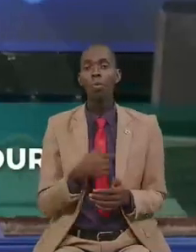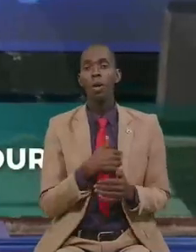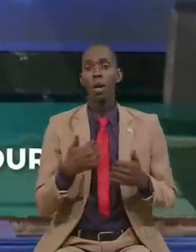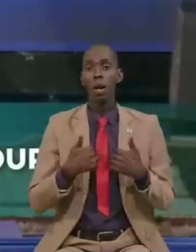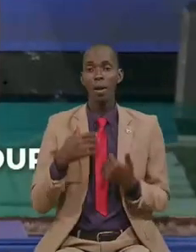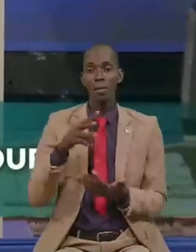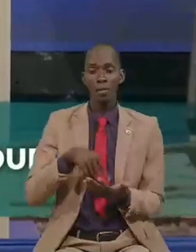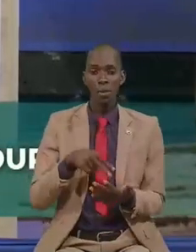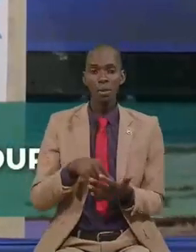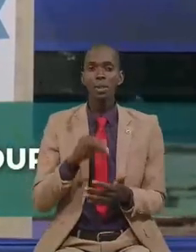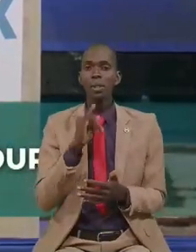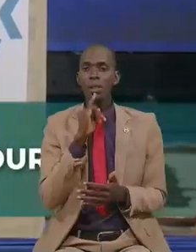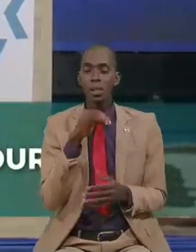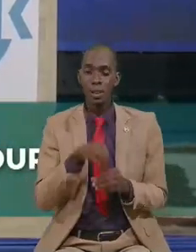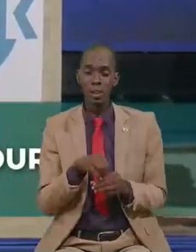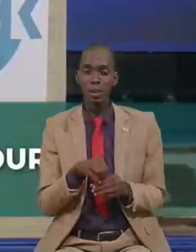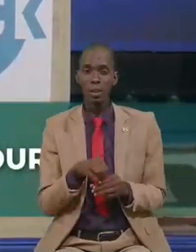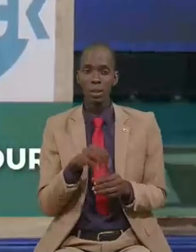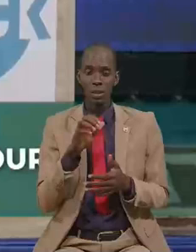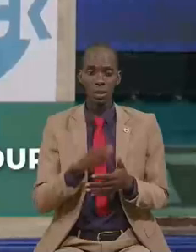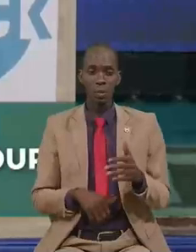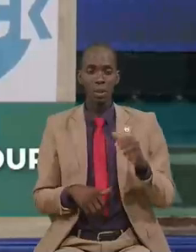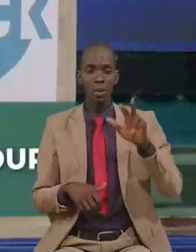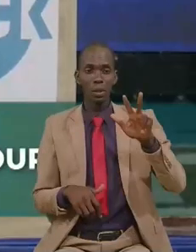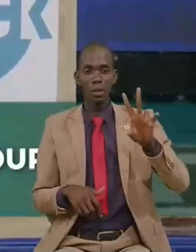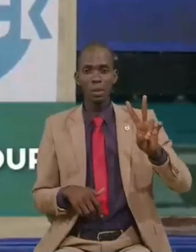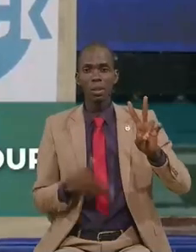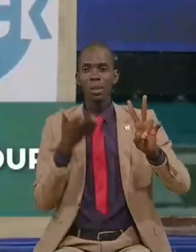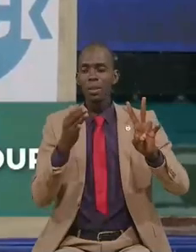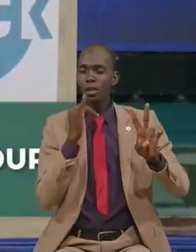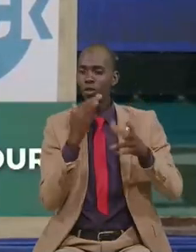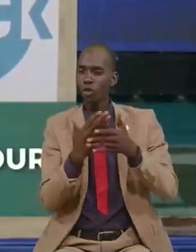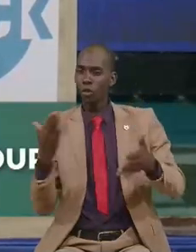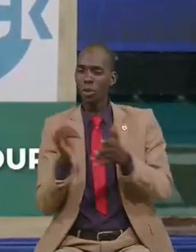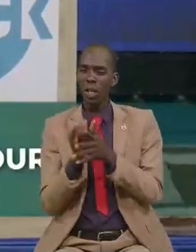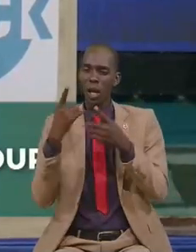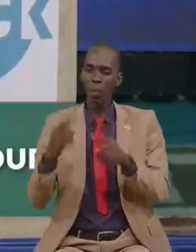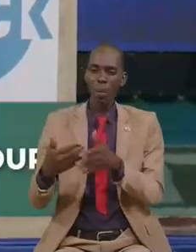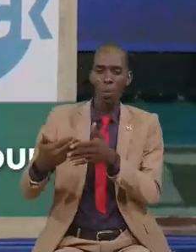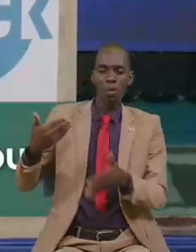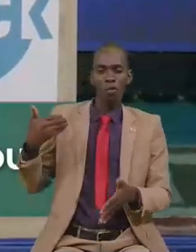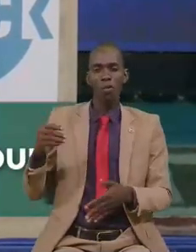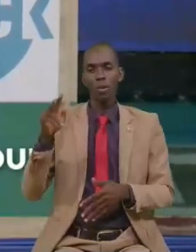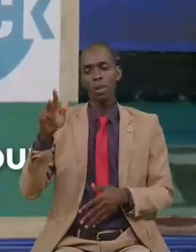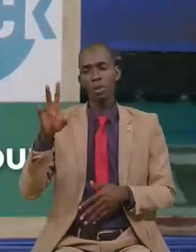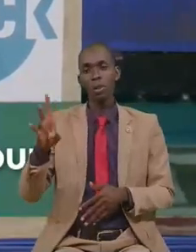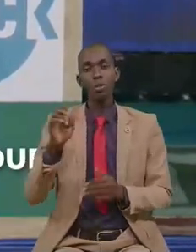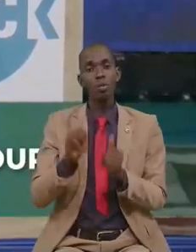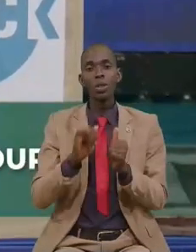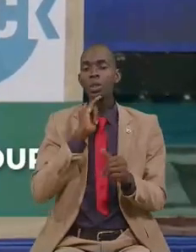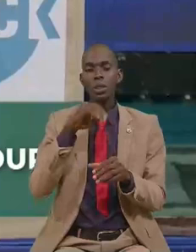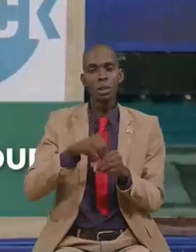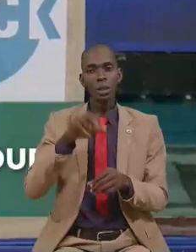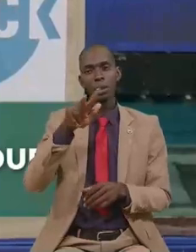chapitre 37, il y a quelque chose qui précède 37. C'est 36. Et quand